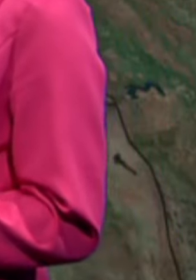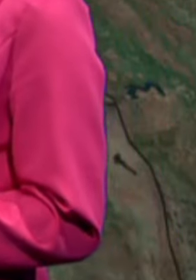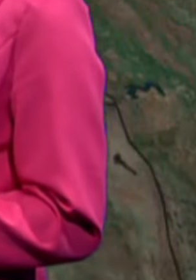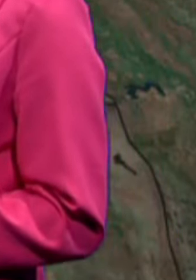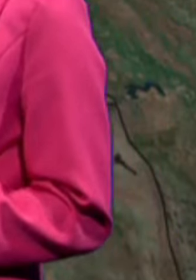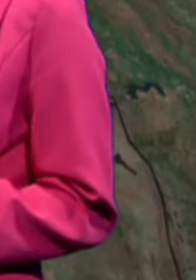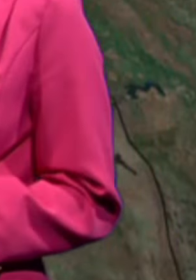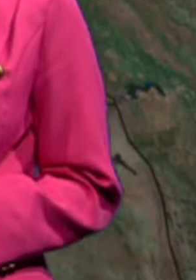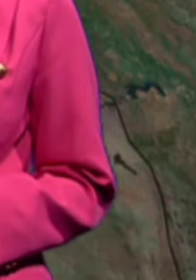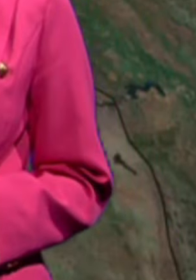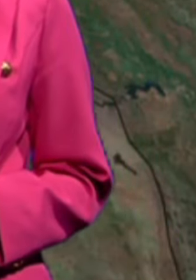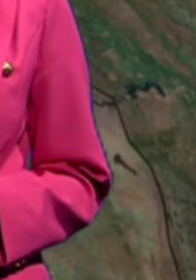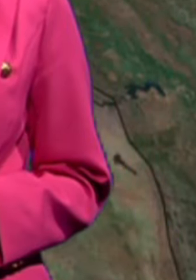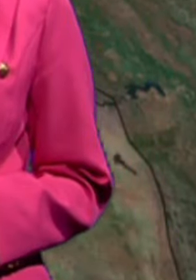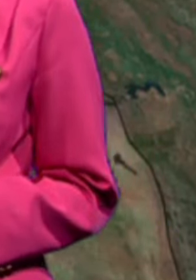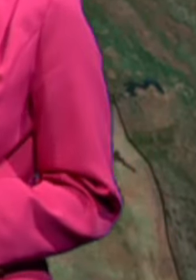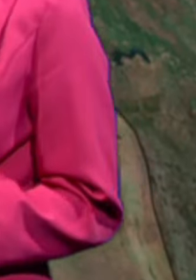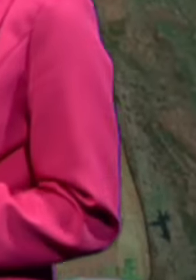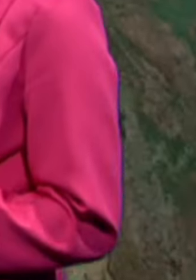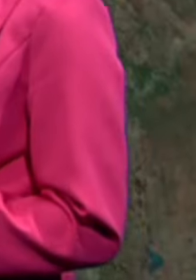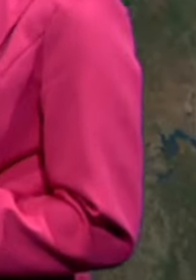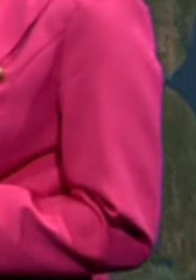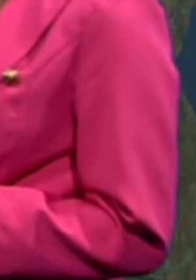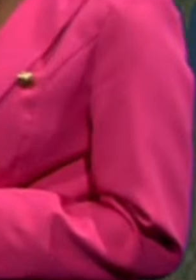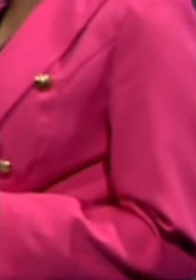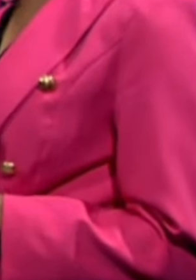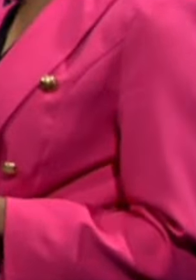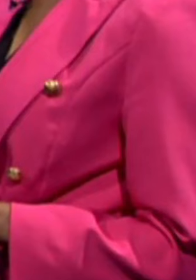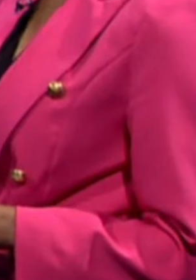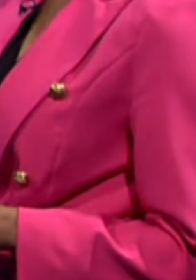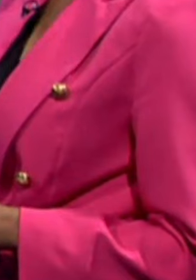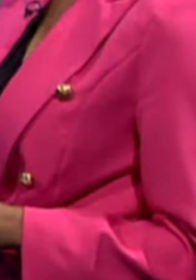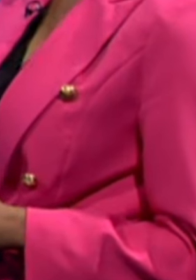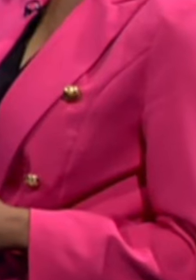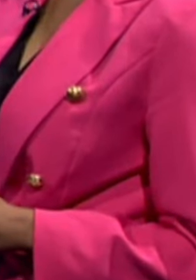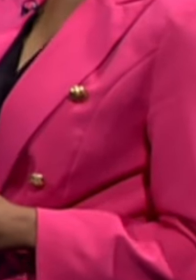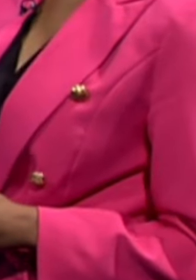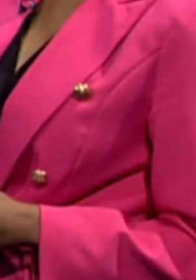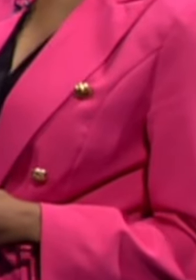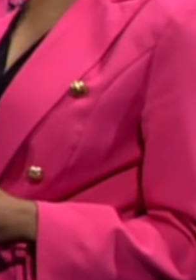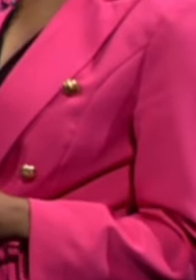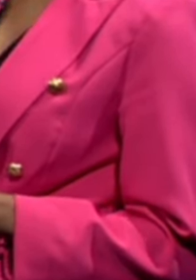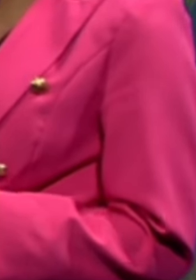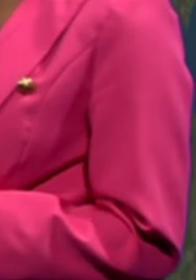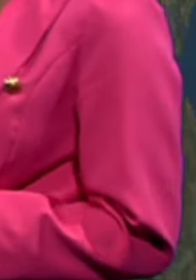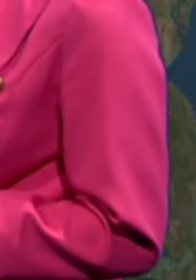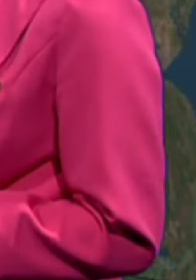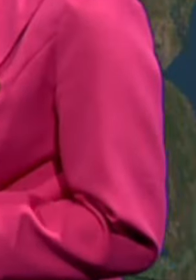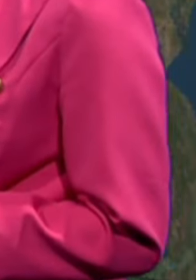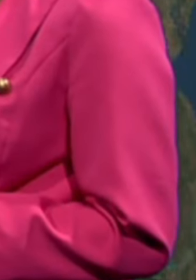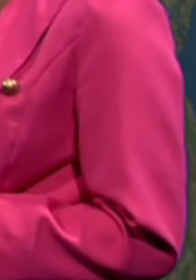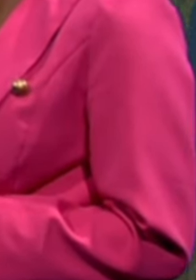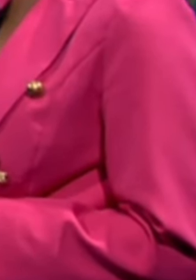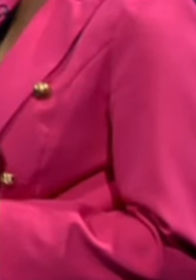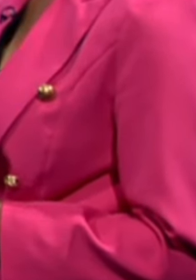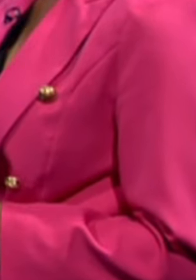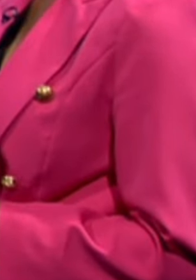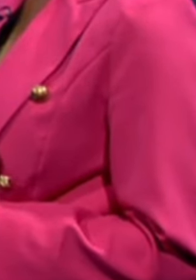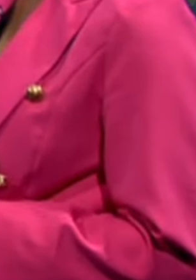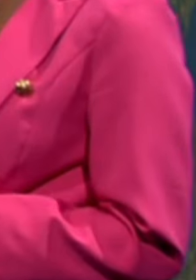re gata di le 19 go ya go di le 25 Mpumalanga mo province go tla nna le pula re lebela emelo ka di gata di le 14 go ya go di